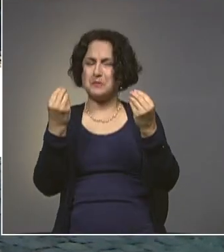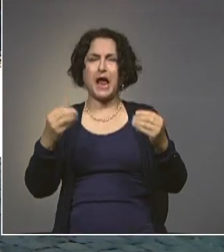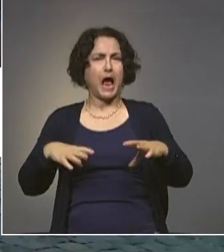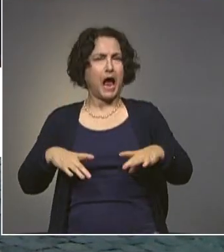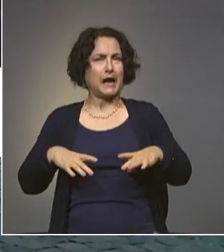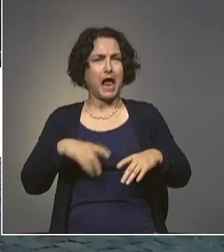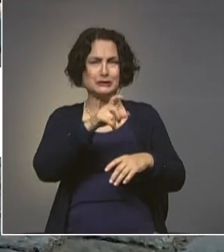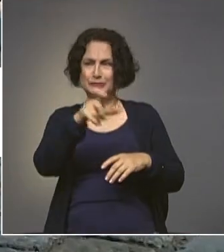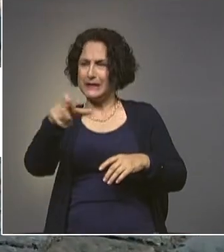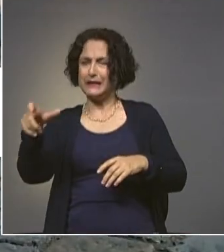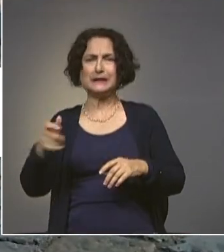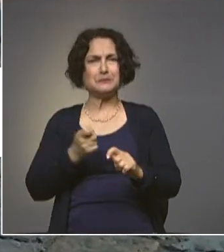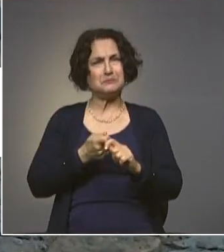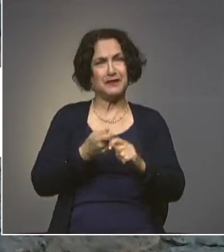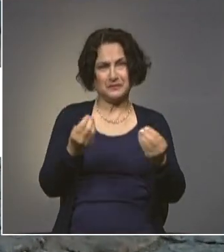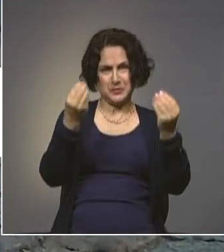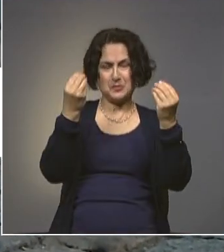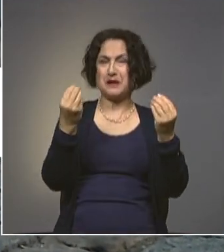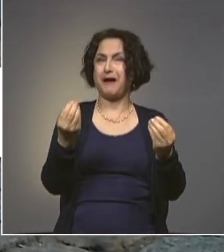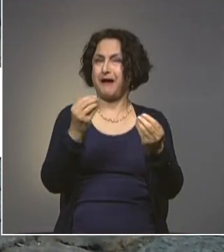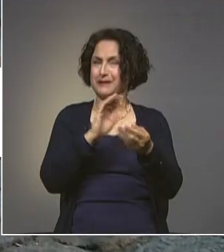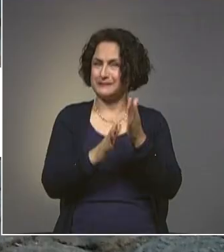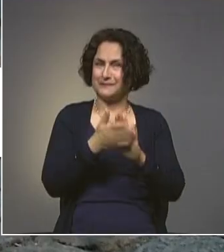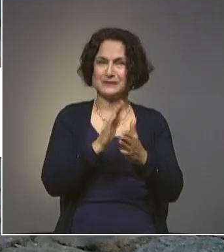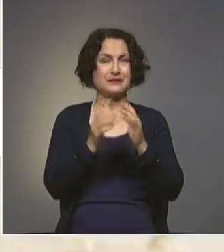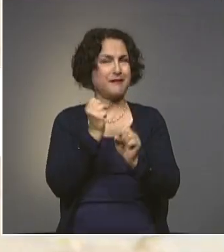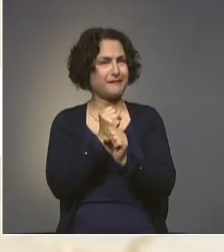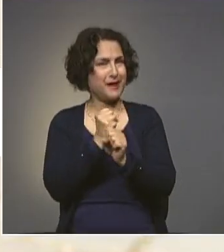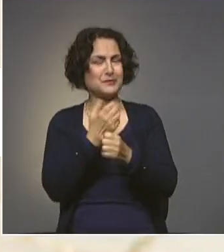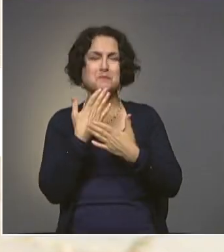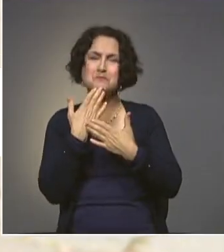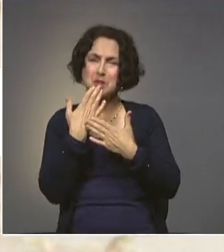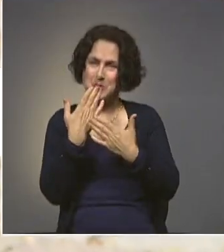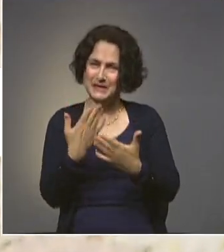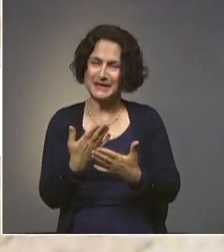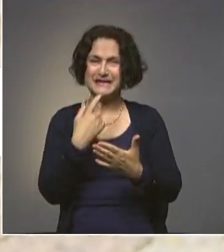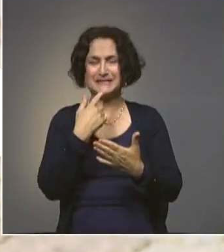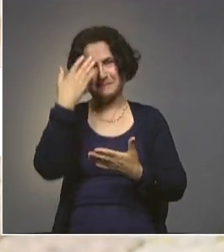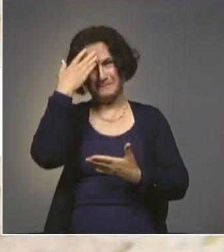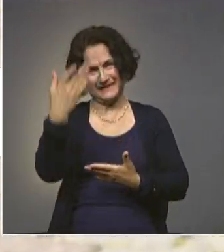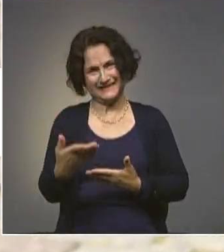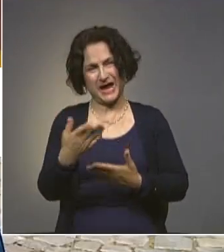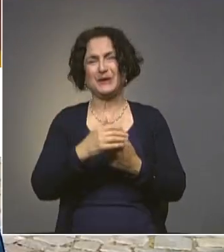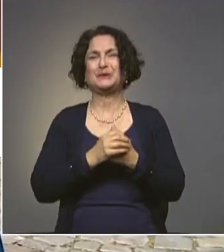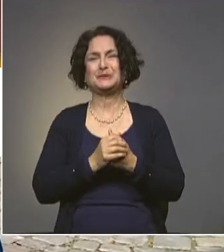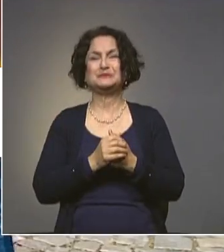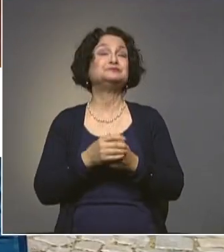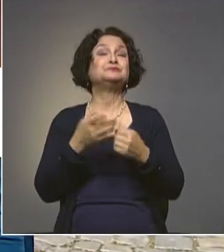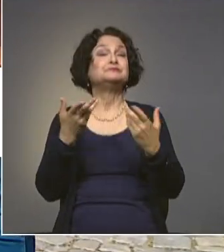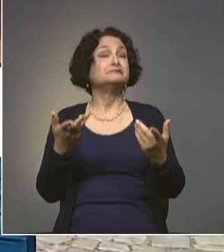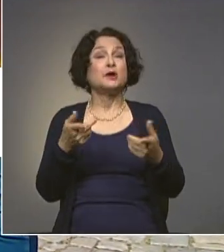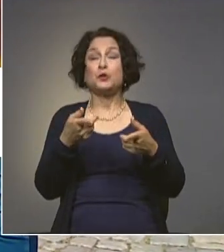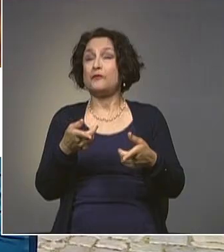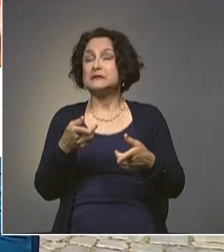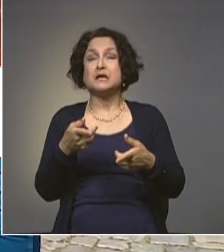искам да ги поздравя за добре свършената работа и благодаря също и за признанието. Оказва се, че това не е